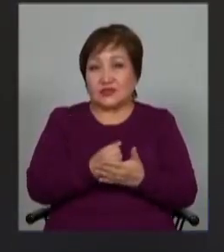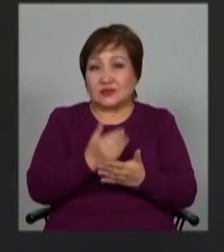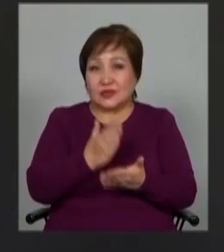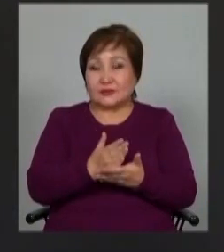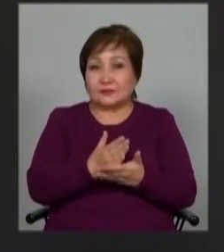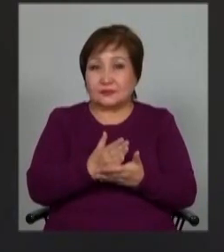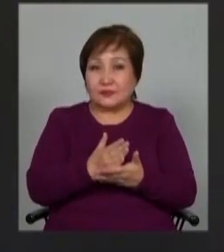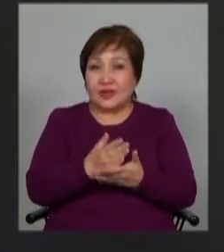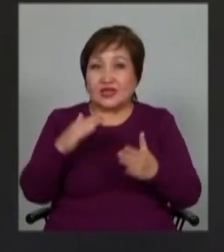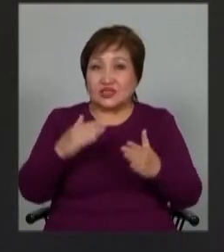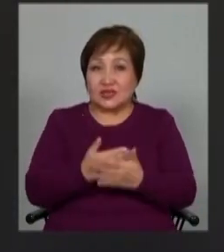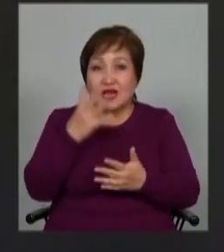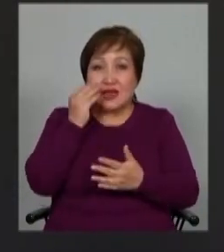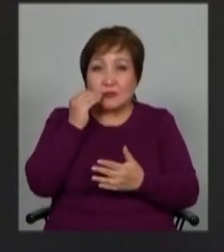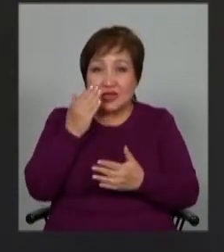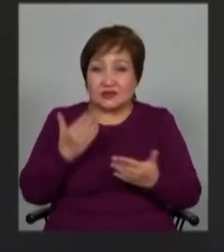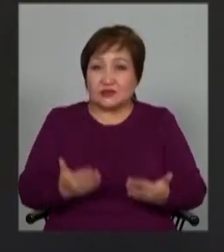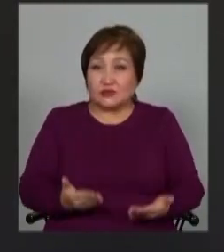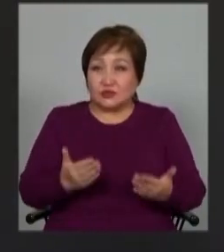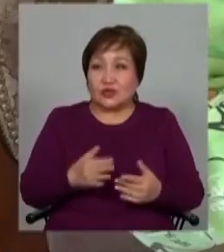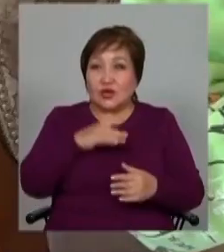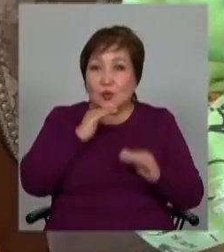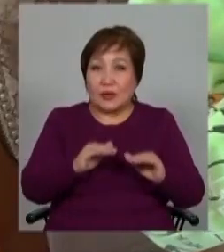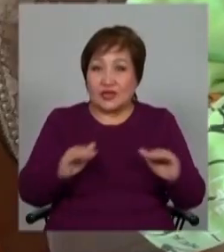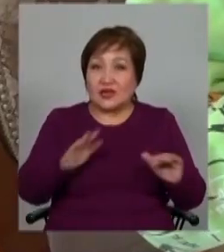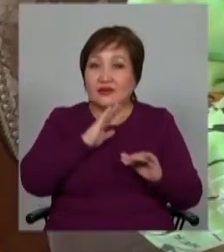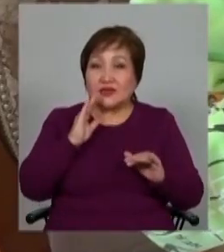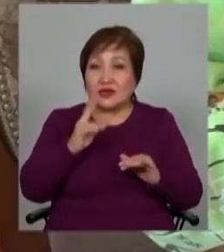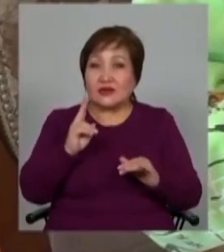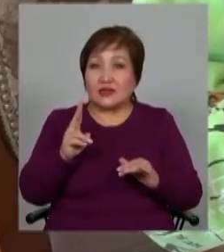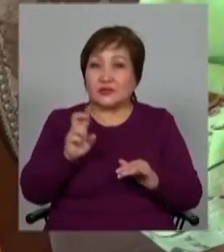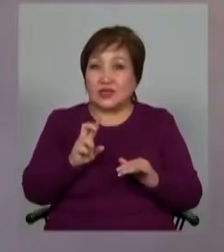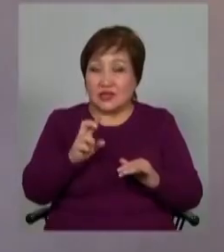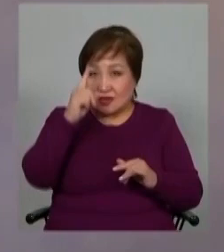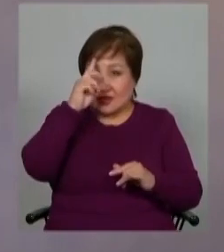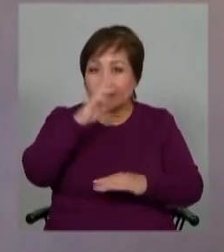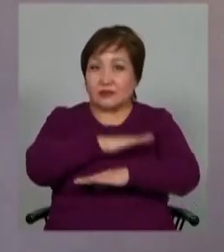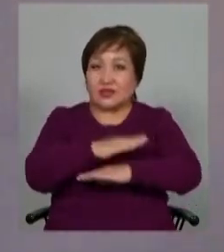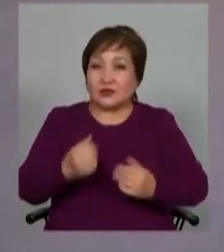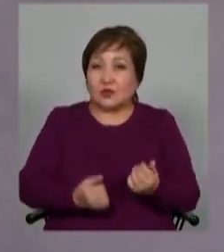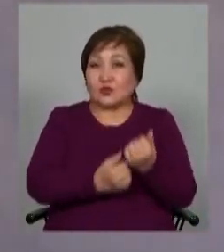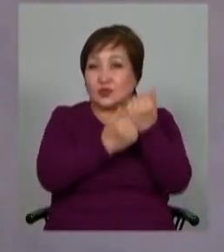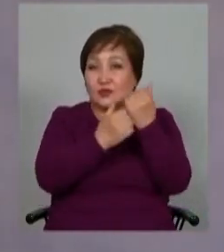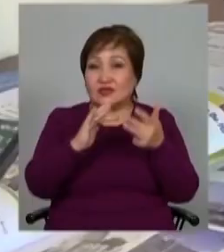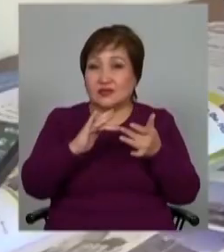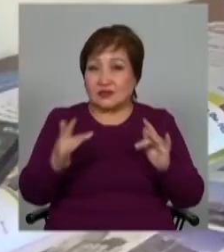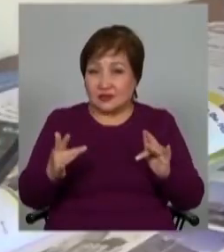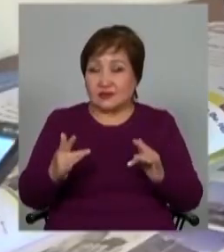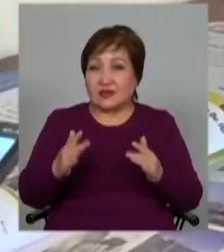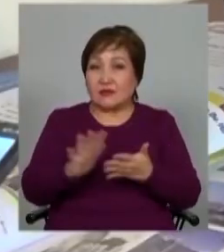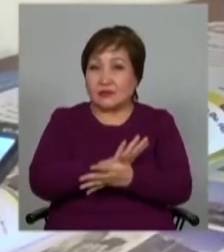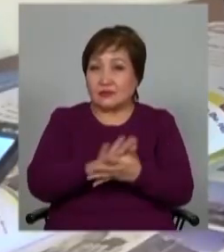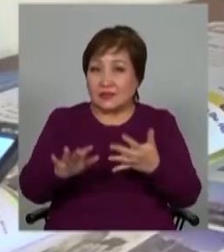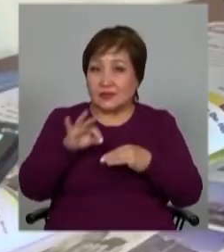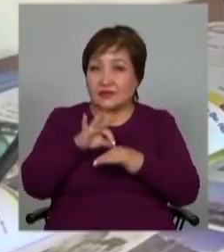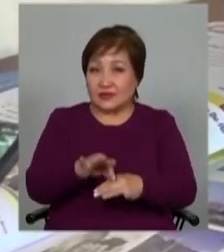Жаңа Алматының тұрғыны, көп балалы ана Қарлығаш Берденоваға мердігерлер әкімдіктің қолдауымен интернет желісін тегін жүргізіп берді. Шексіз алғысын